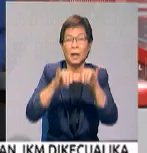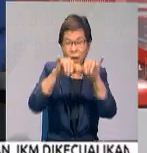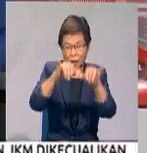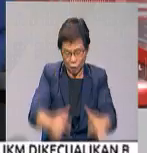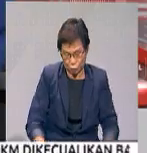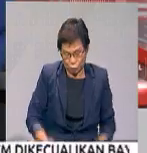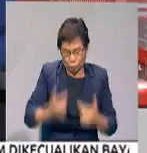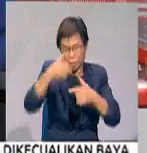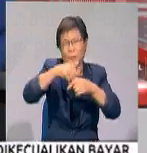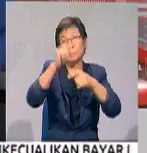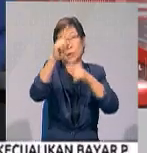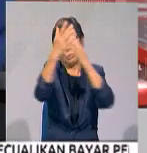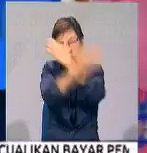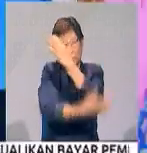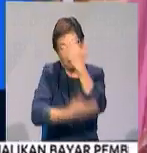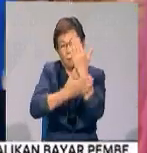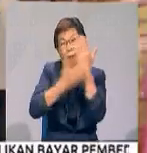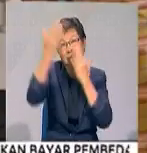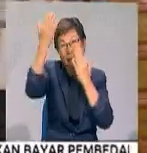negara.